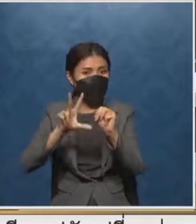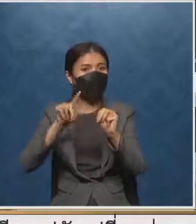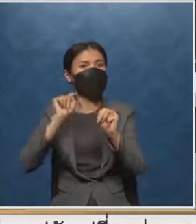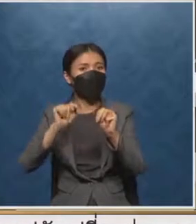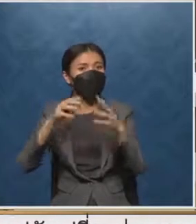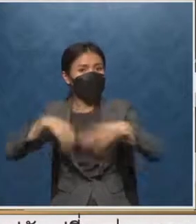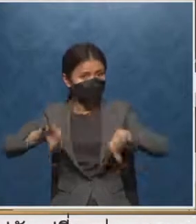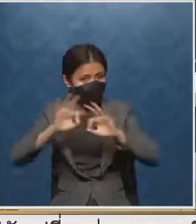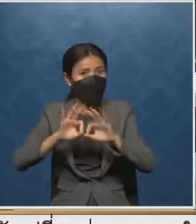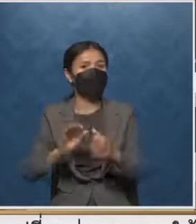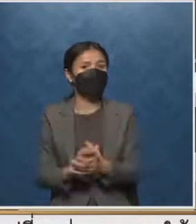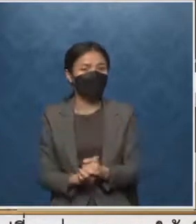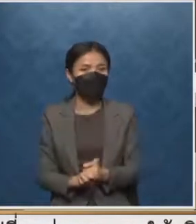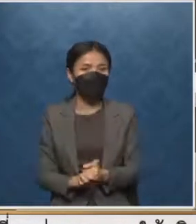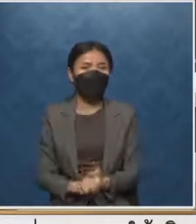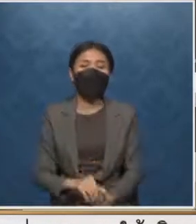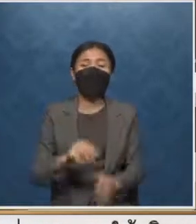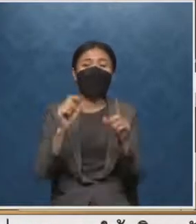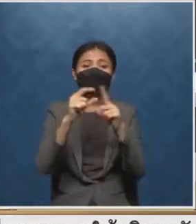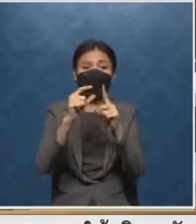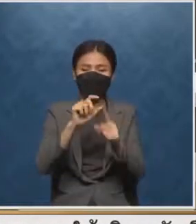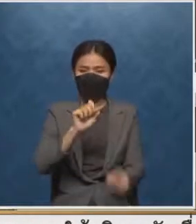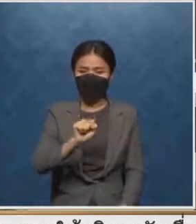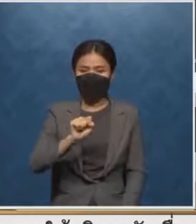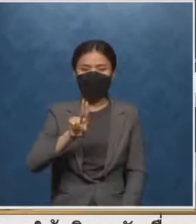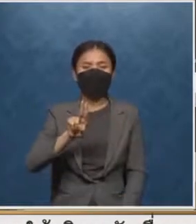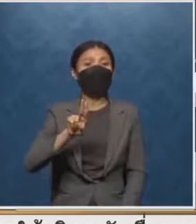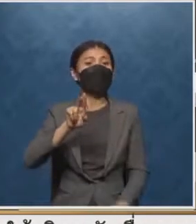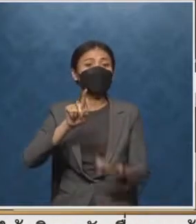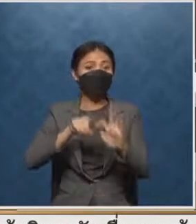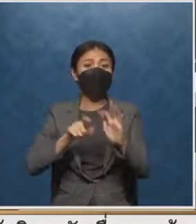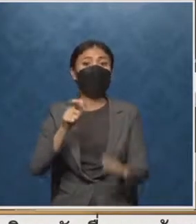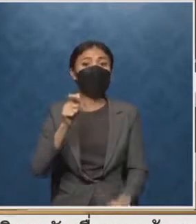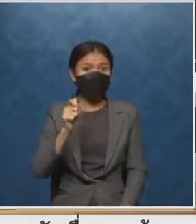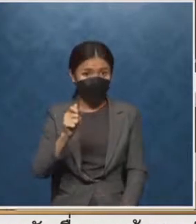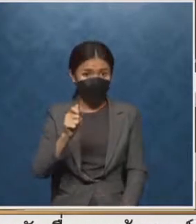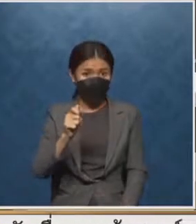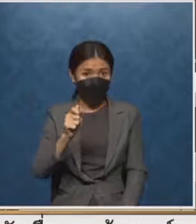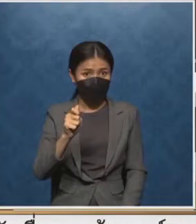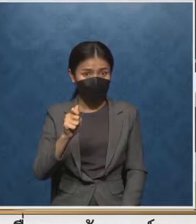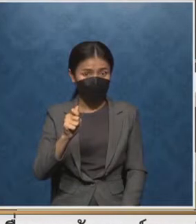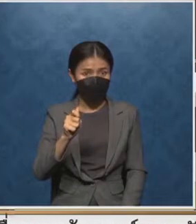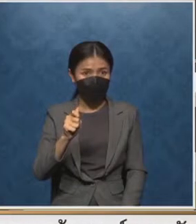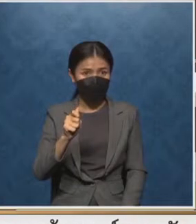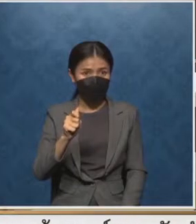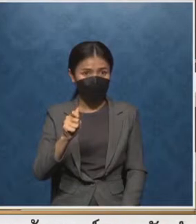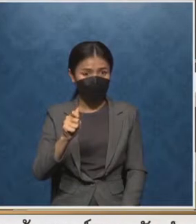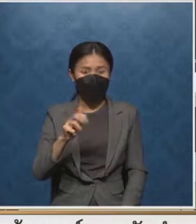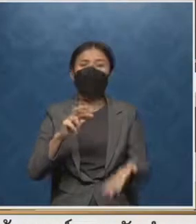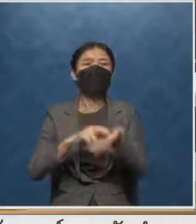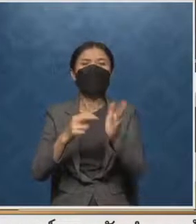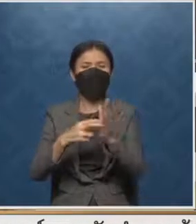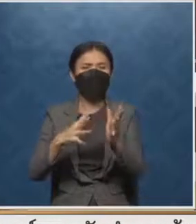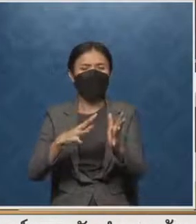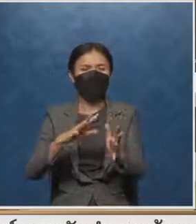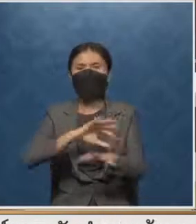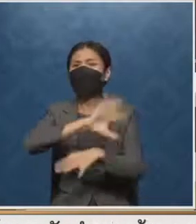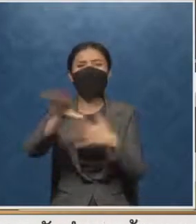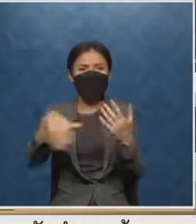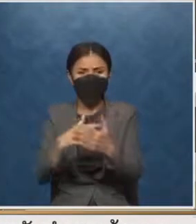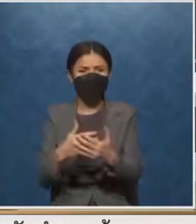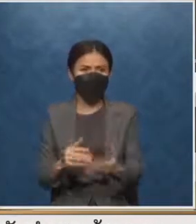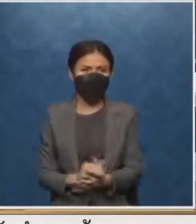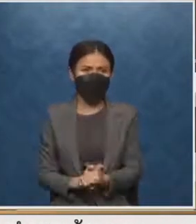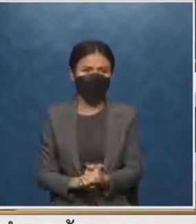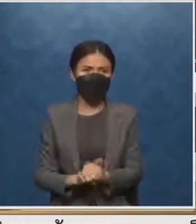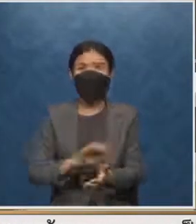สื่อถ้าตีความหมายตามพรบ.นี้ก็ทุกสิ่งทุกอย่างที่จะเกิดขึ้นมา